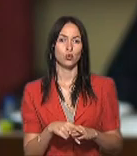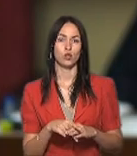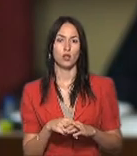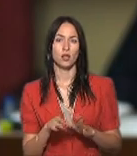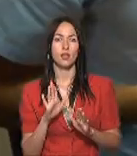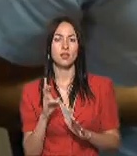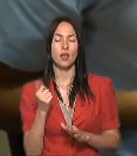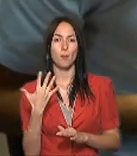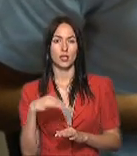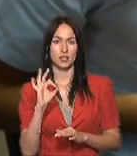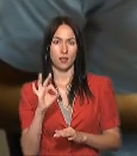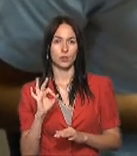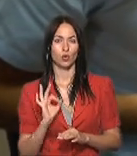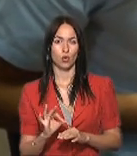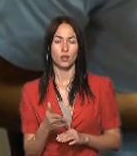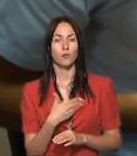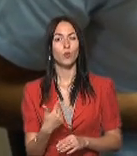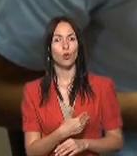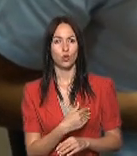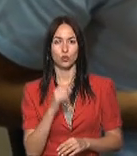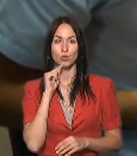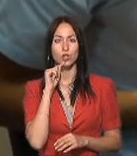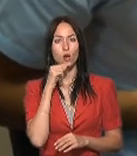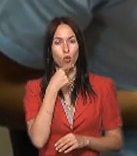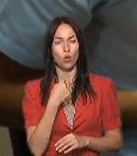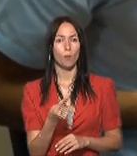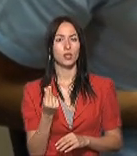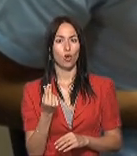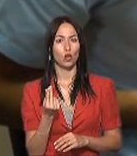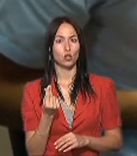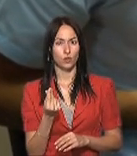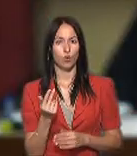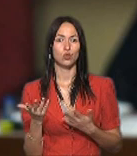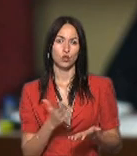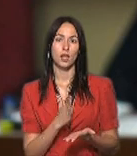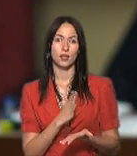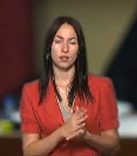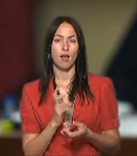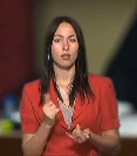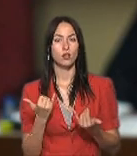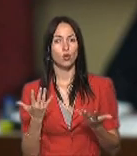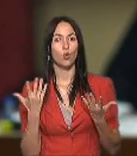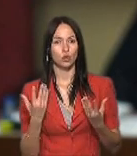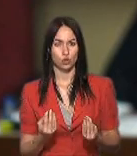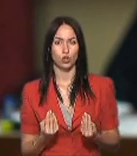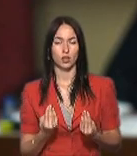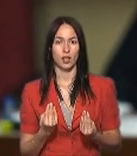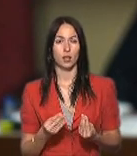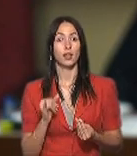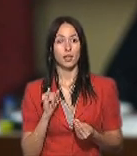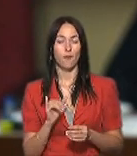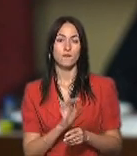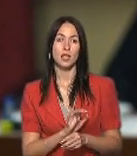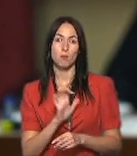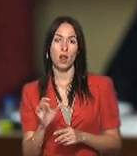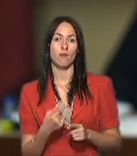Вони фактично загружені лише на 50%. Ми хочемо зекономити грошові кошти, які є на сьогоднішній день наявні, і